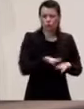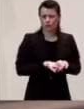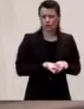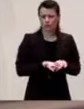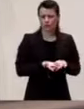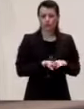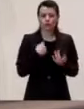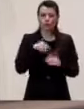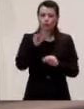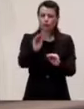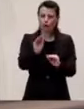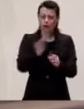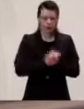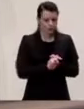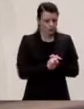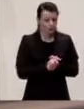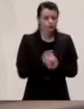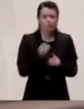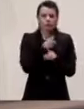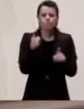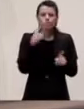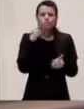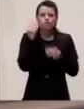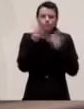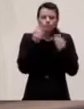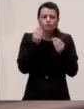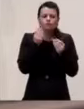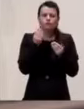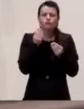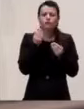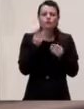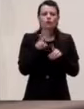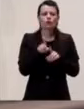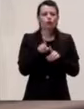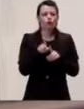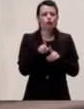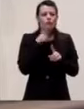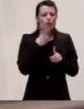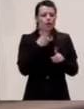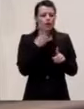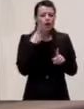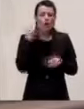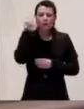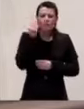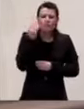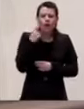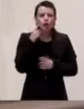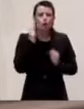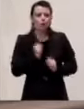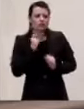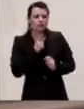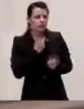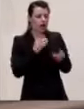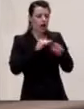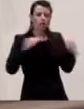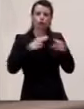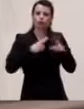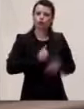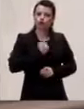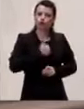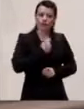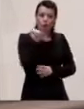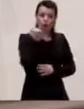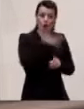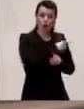stata presa in considerazione l'idea per esempio di obbligare l'uso dei dispositivi, dei DPI agli operatori,